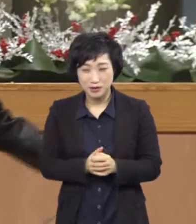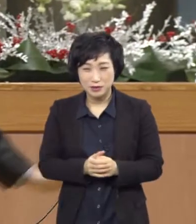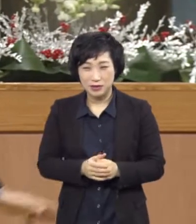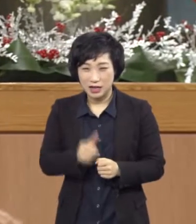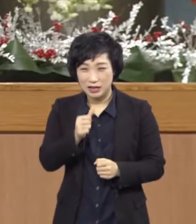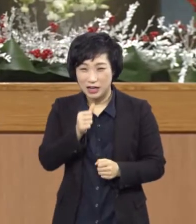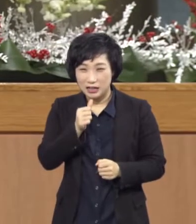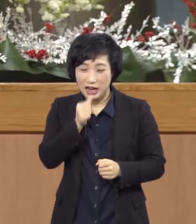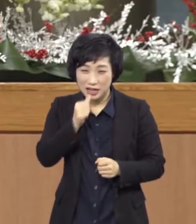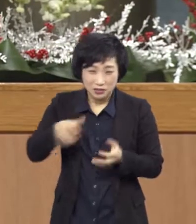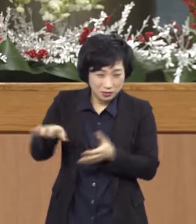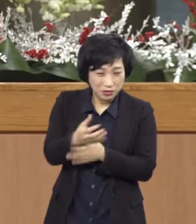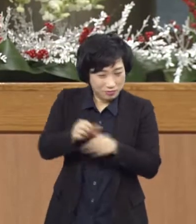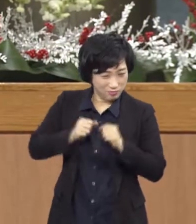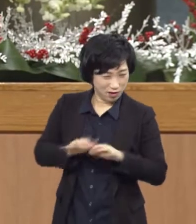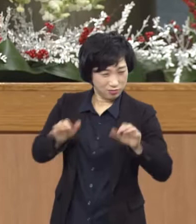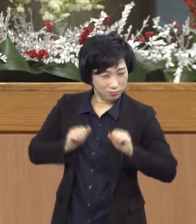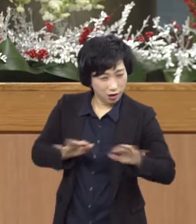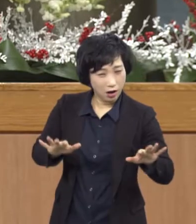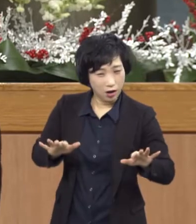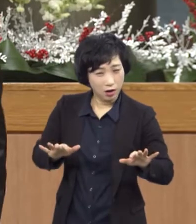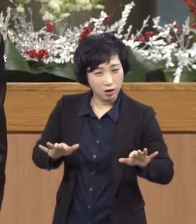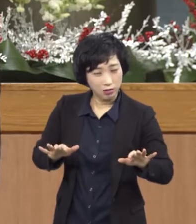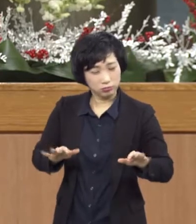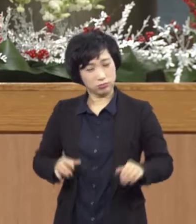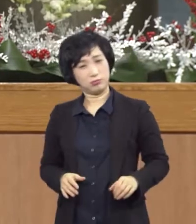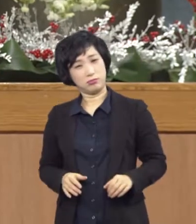울려라. 아니